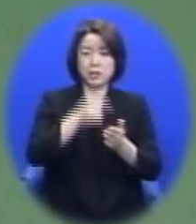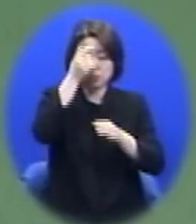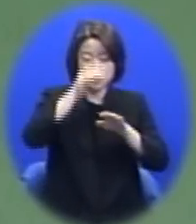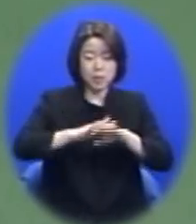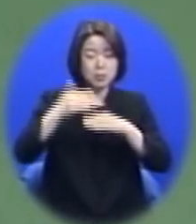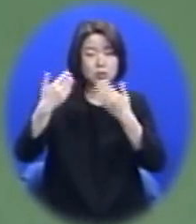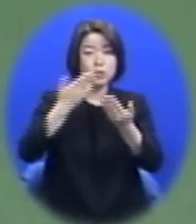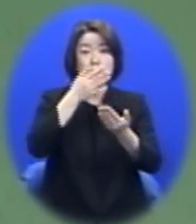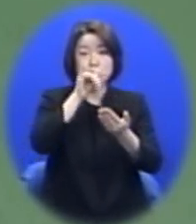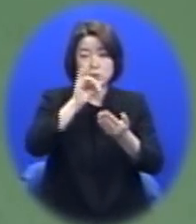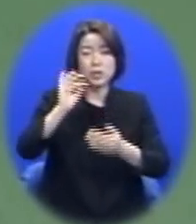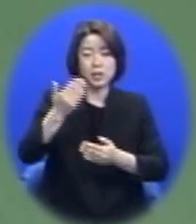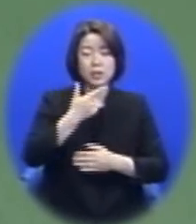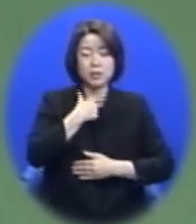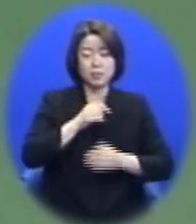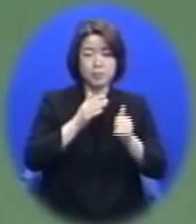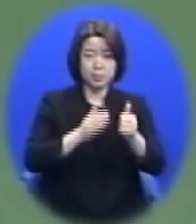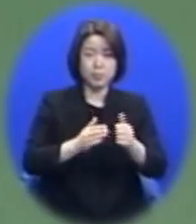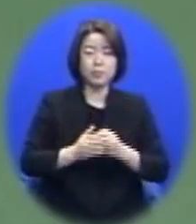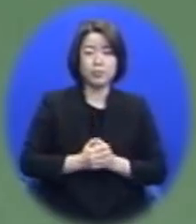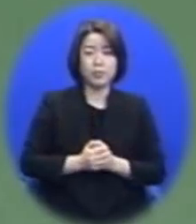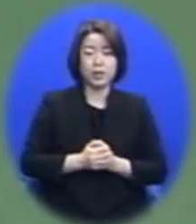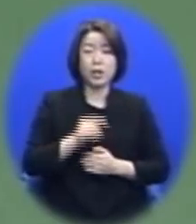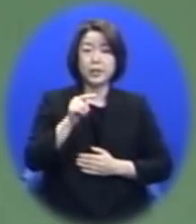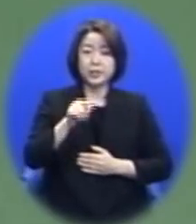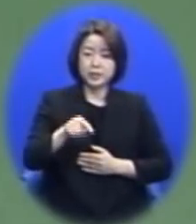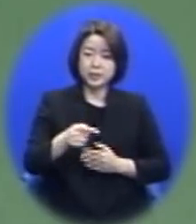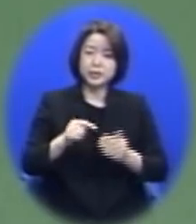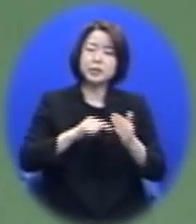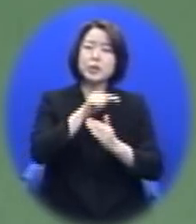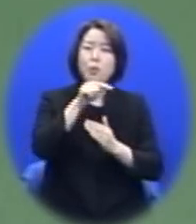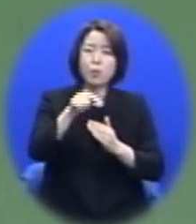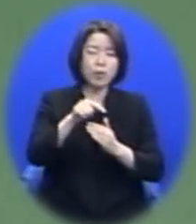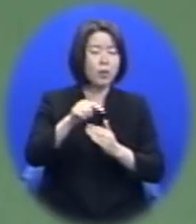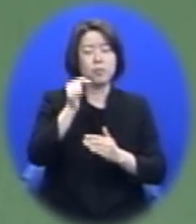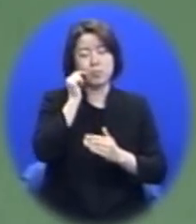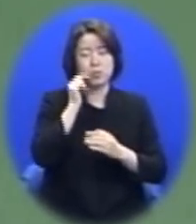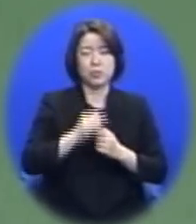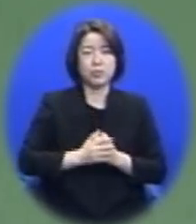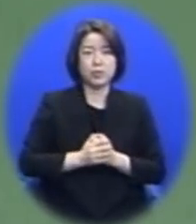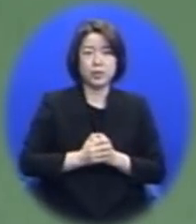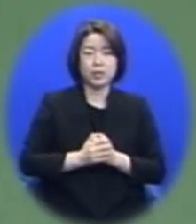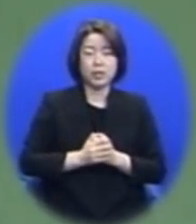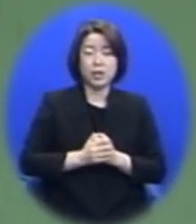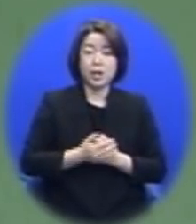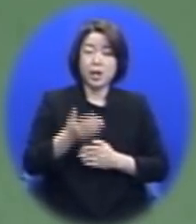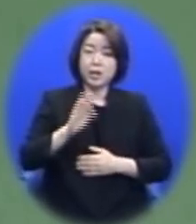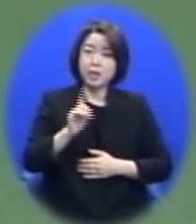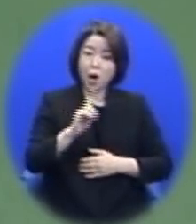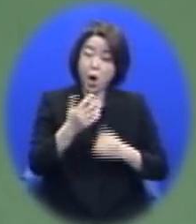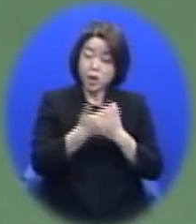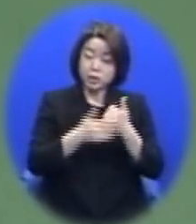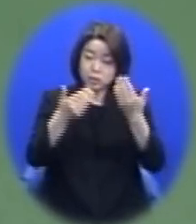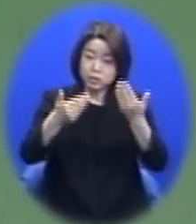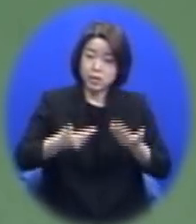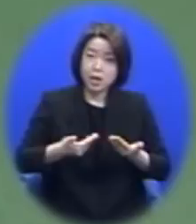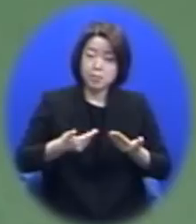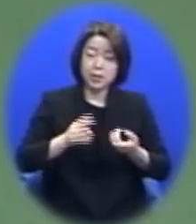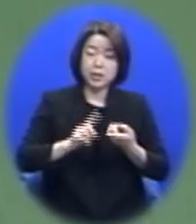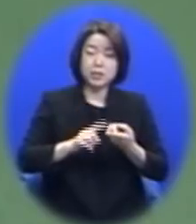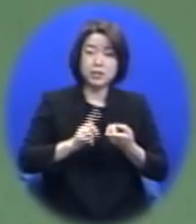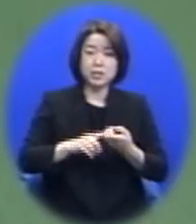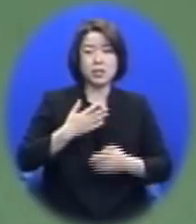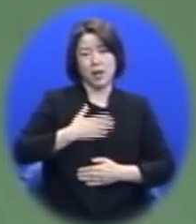드리시기를 바랍니다. 그렇게밖에 할 수가 없습니다. 그런데 어떤 은혜를 받으셨는지는 아셔야